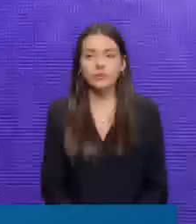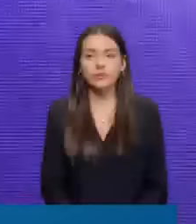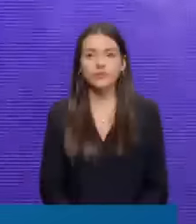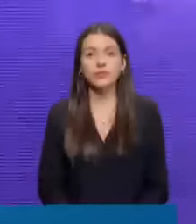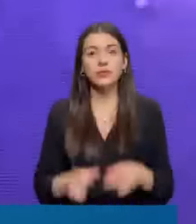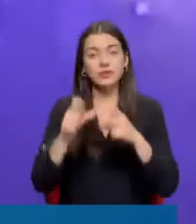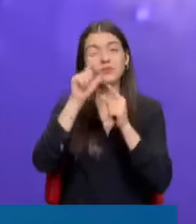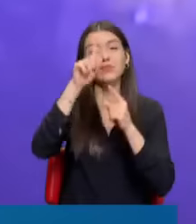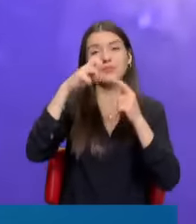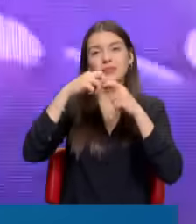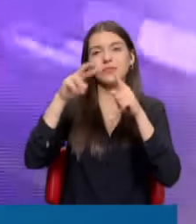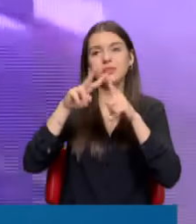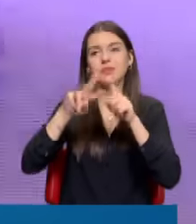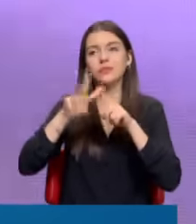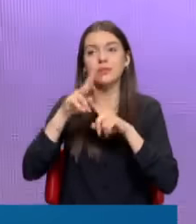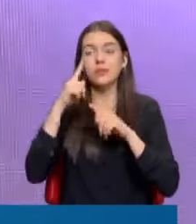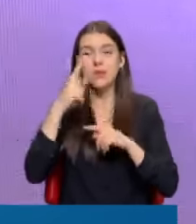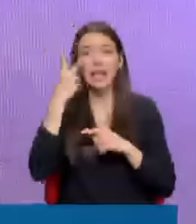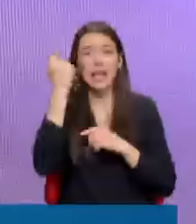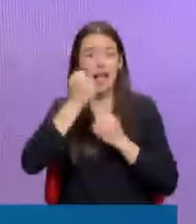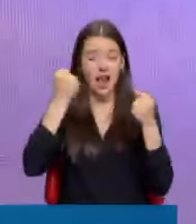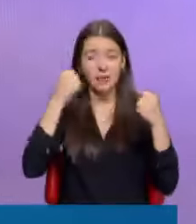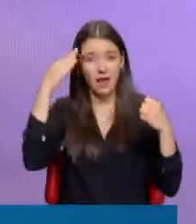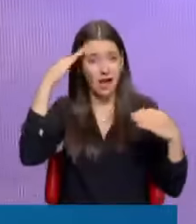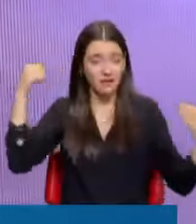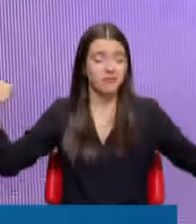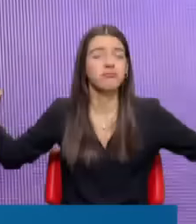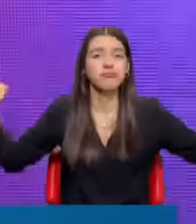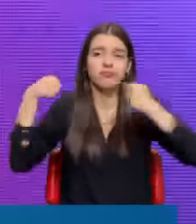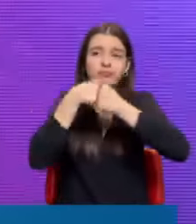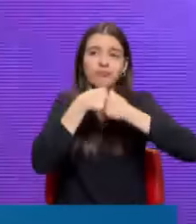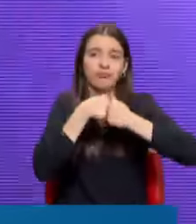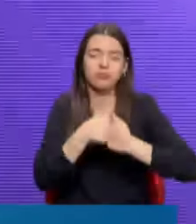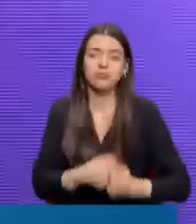Şırnak Cizre'de ise iki otomobil kafa kafaya çarpıştı.